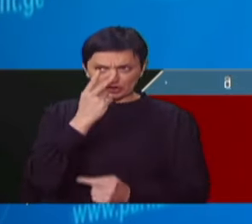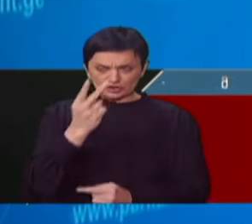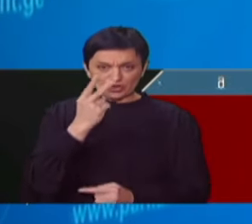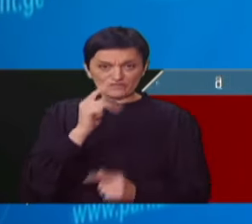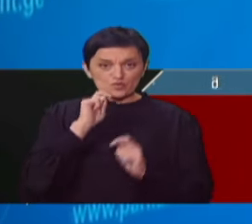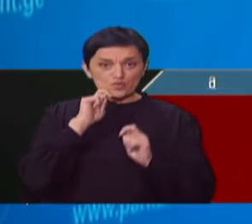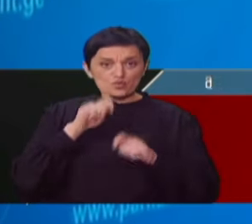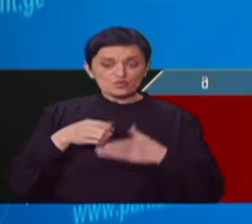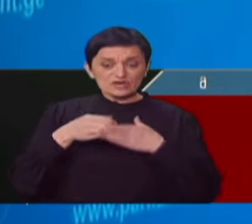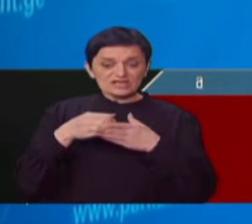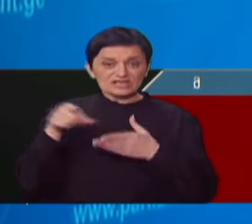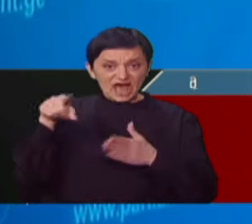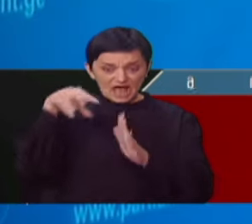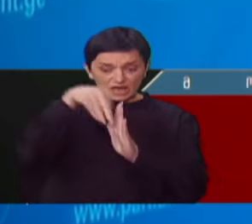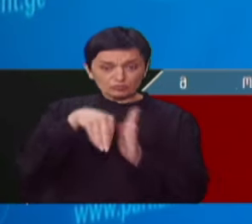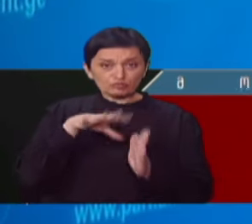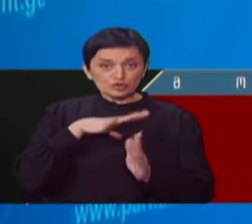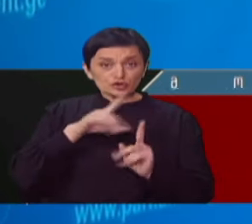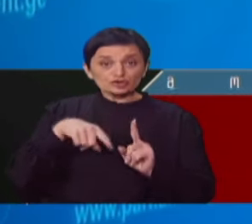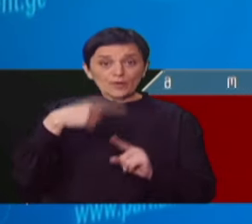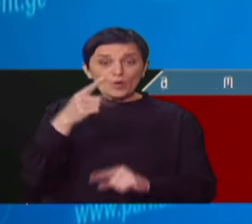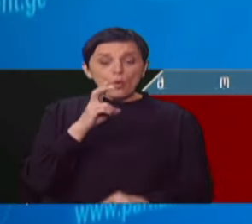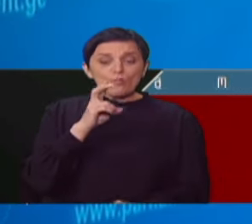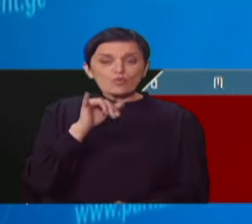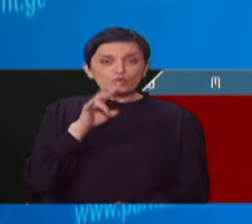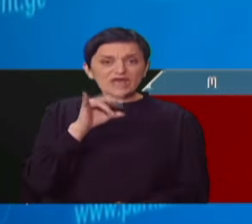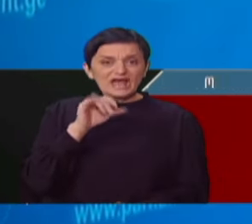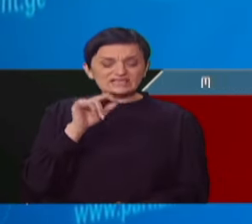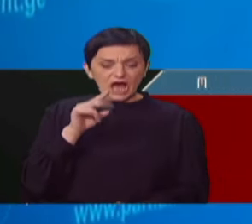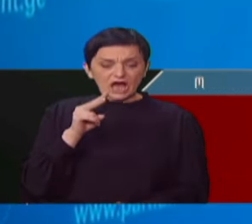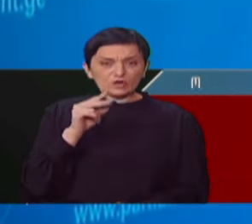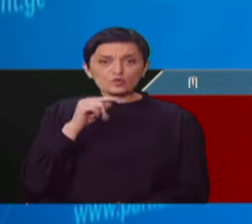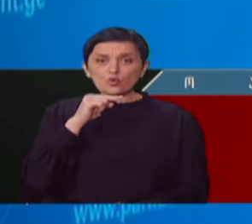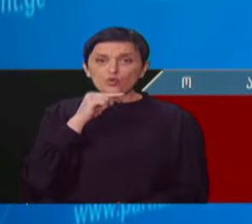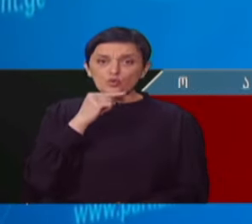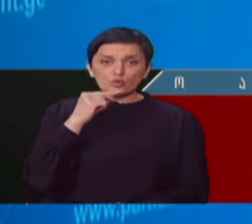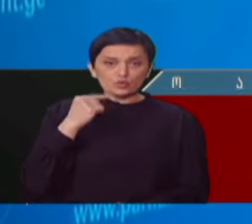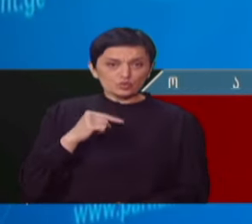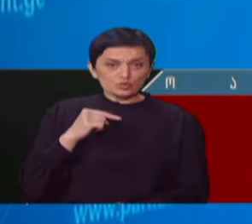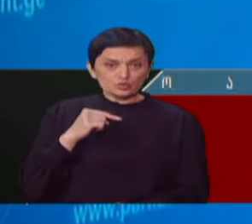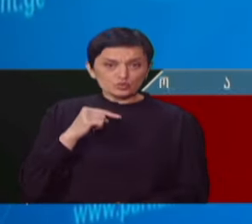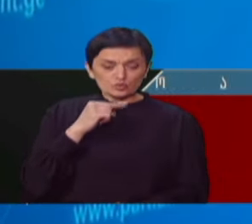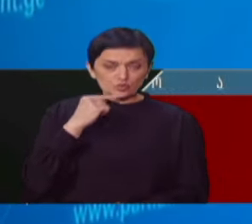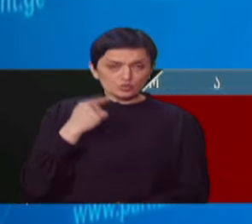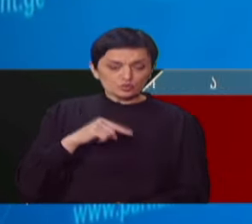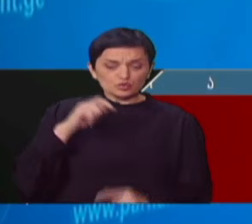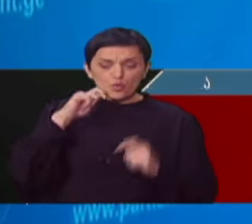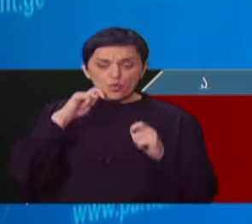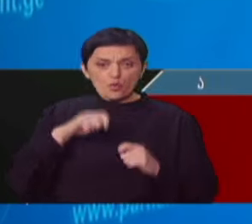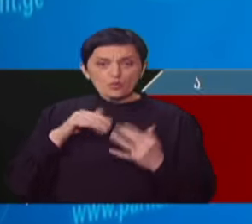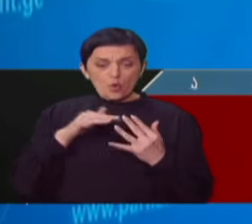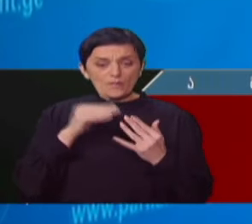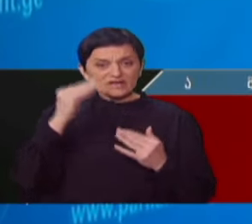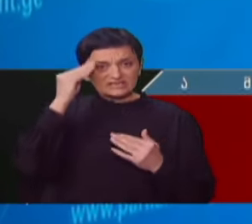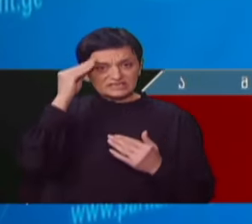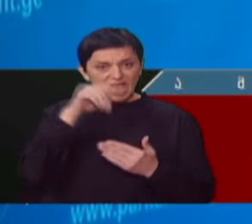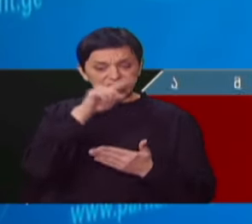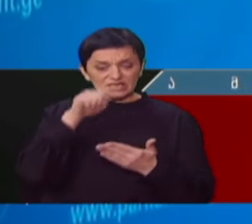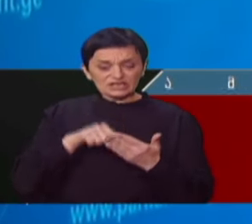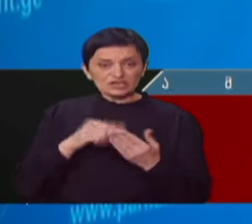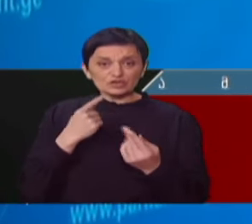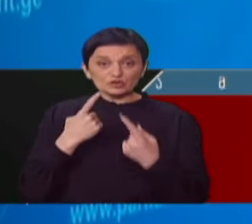украинис делегацияши имқопебода да шемдег укве бундестагши садац украина русет омис сакитхтан дакавширебит мсжелобнен. Ме шегахсенебт